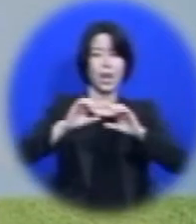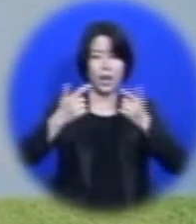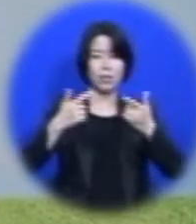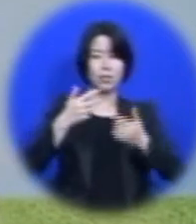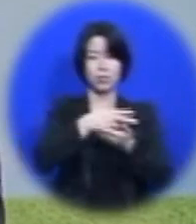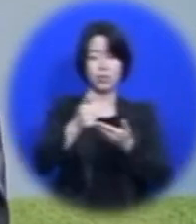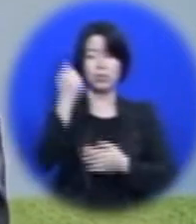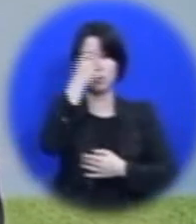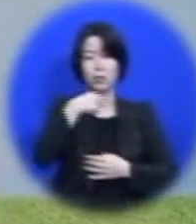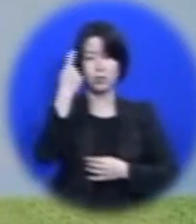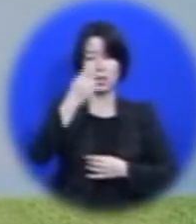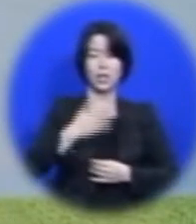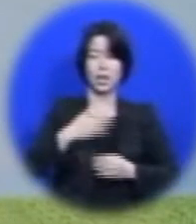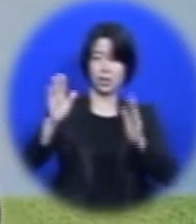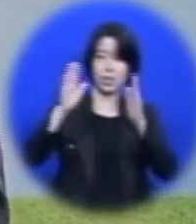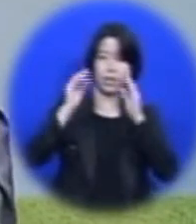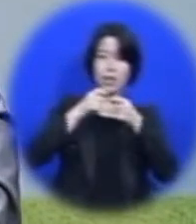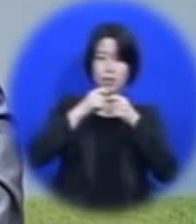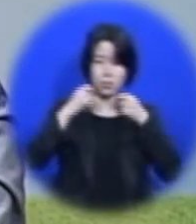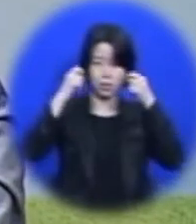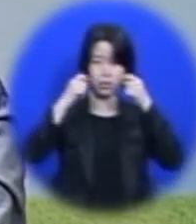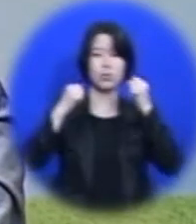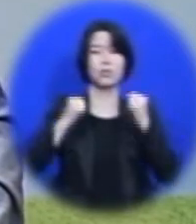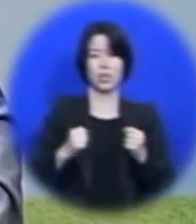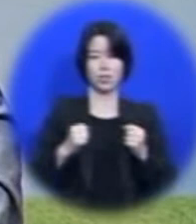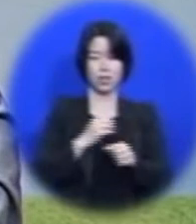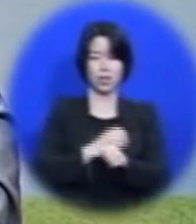얼굴이 나를 향해 미소 짓고 계셨다.